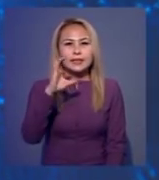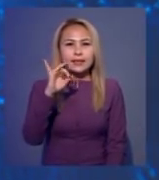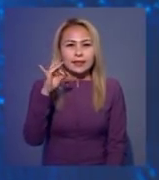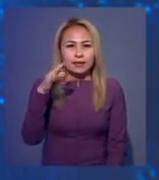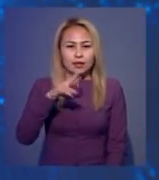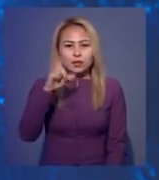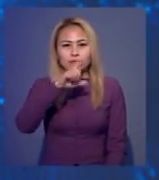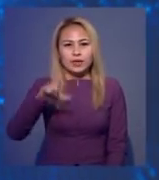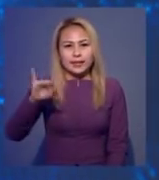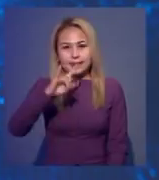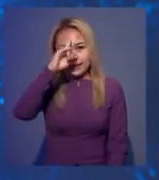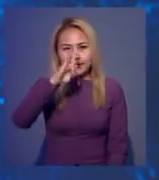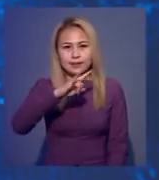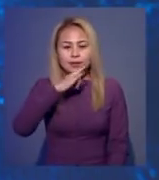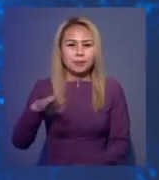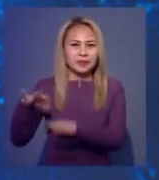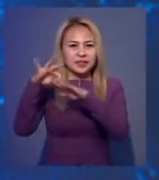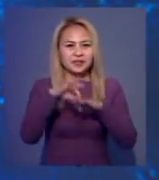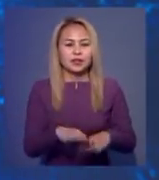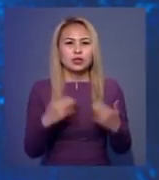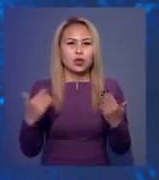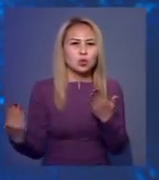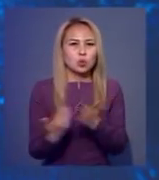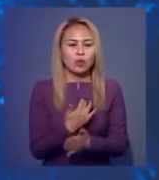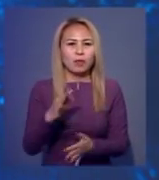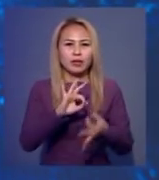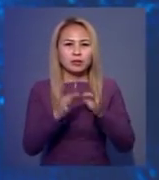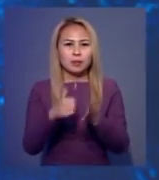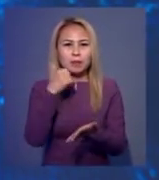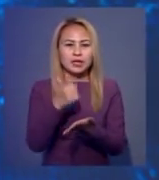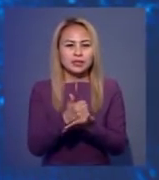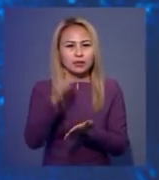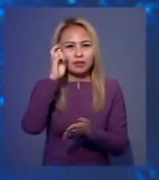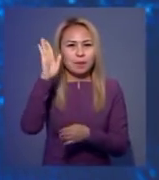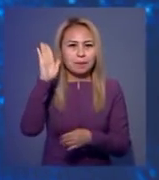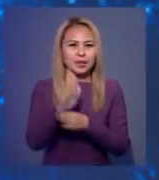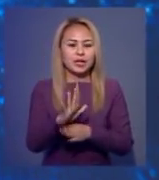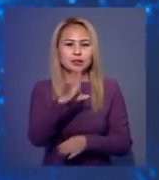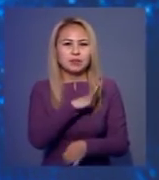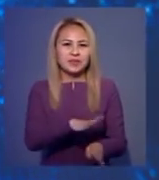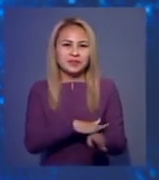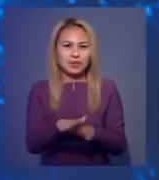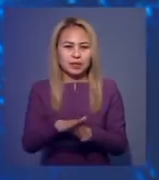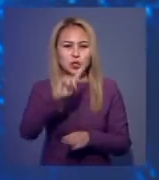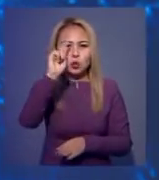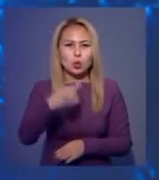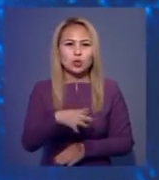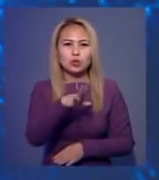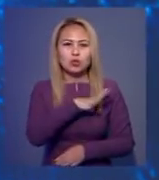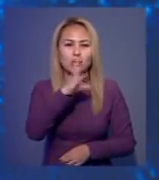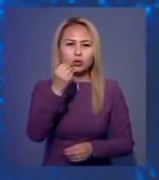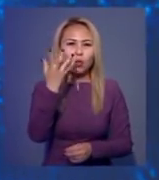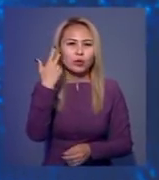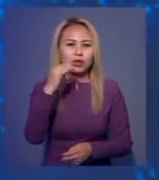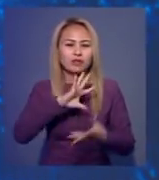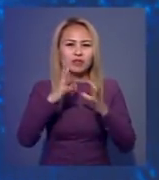Сириядан тағы бірнеше отандасымыз елге жеткізілді. Аталған операция мемлекет басшысының тікелей тапсырмасымен жүзеге асқан. Соғыс өрті өршіп